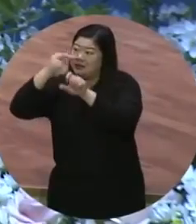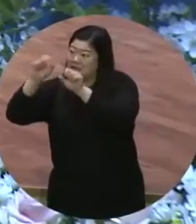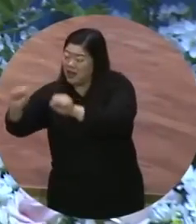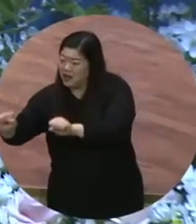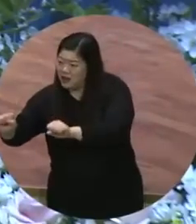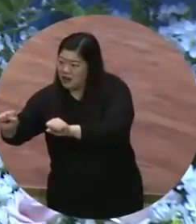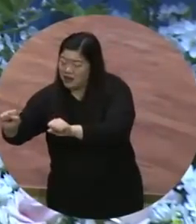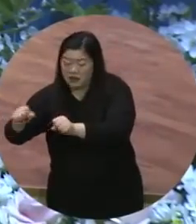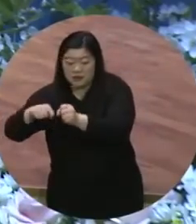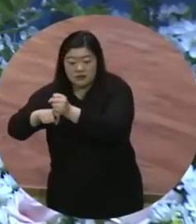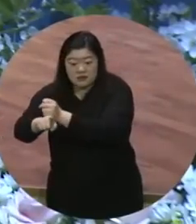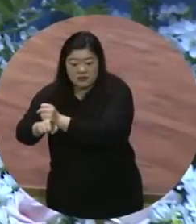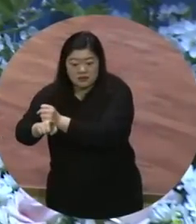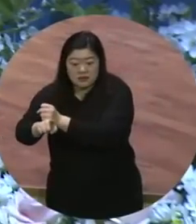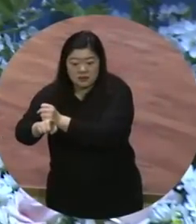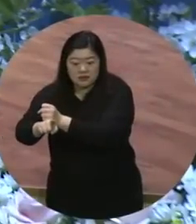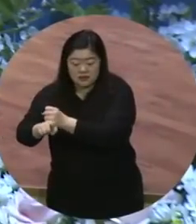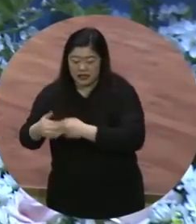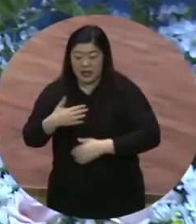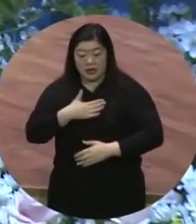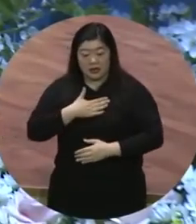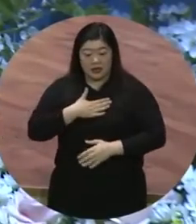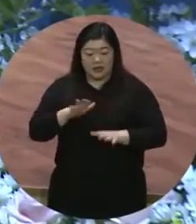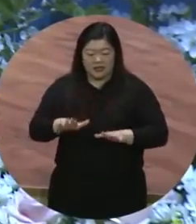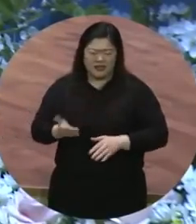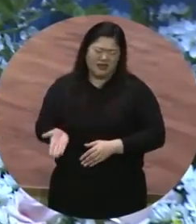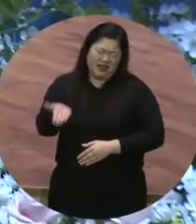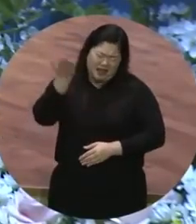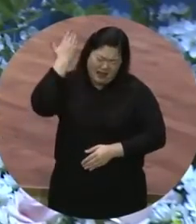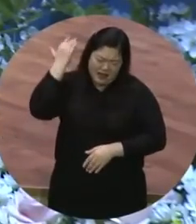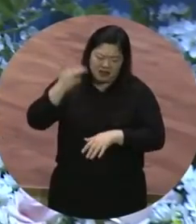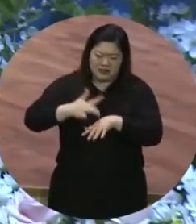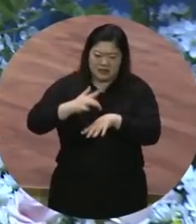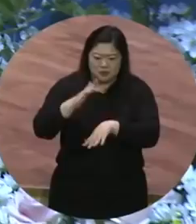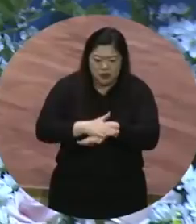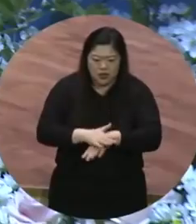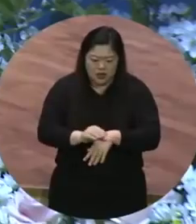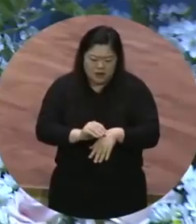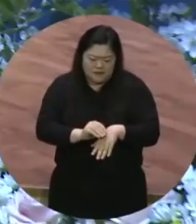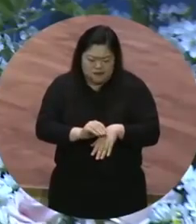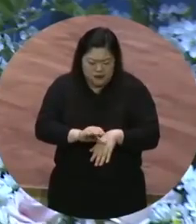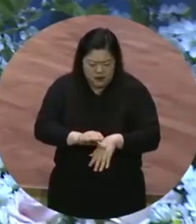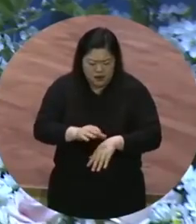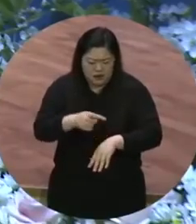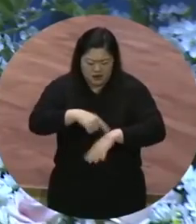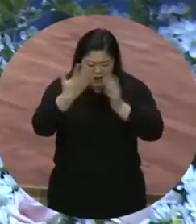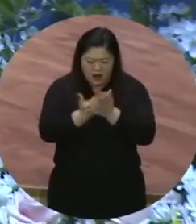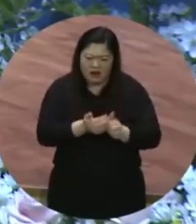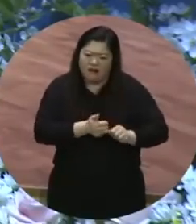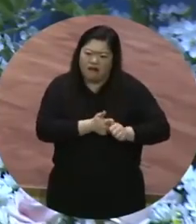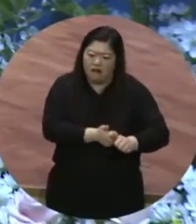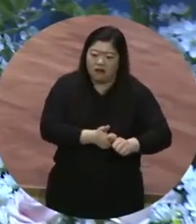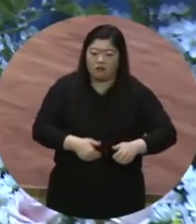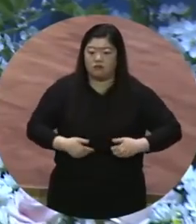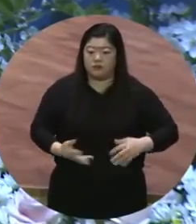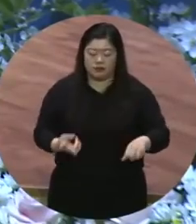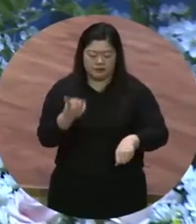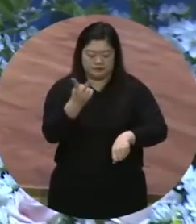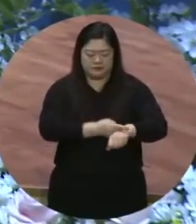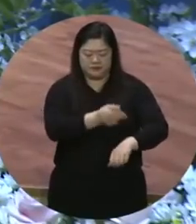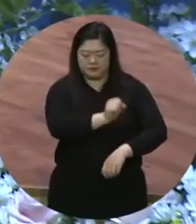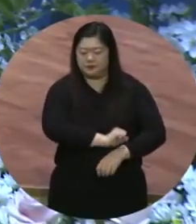이 말은요 우리가 더 이상 옛 습관, 옛 체질 그러한 이 삶 속에